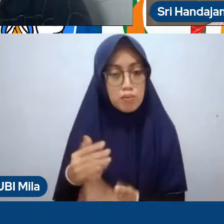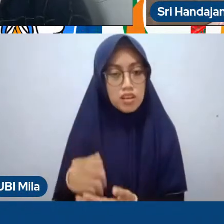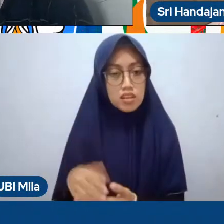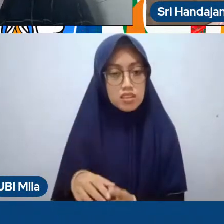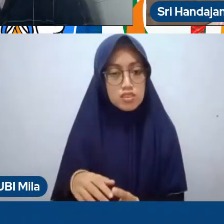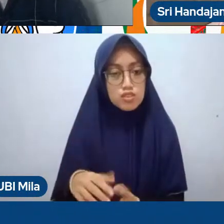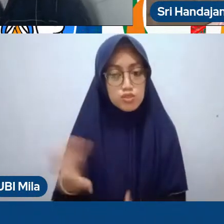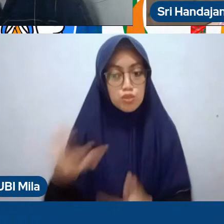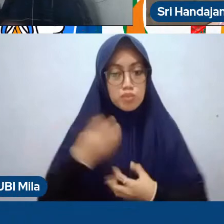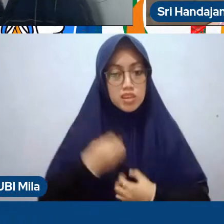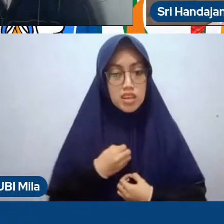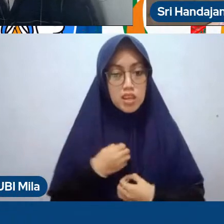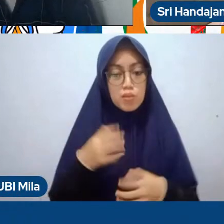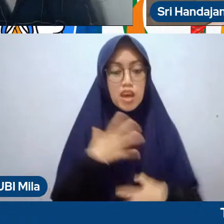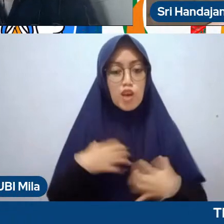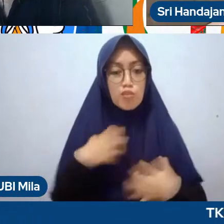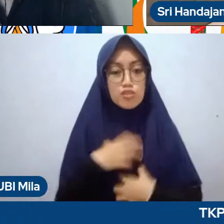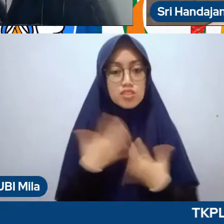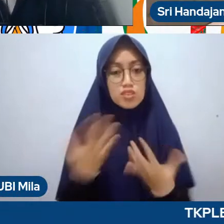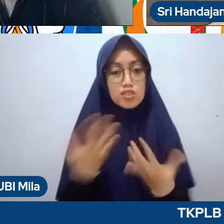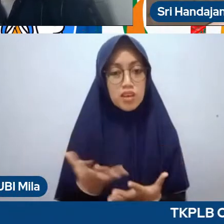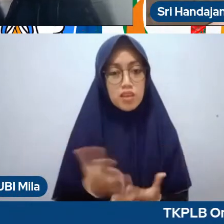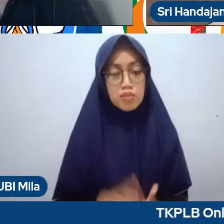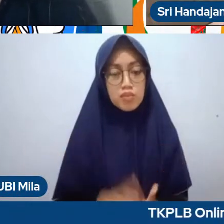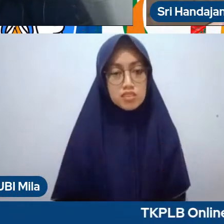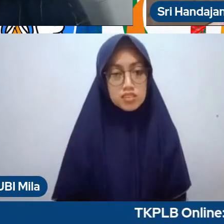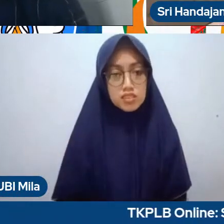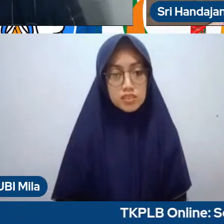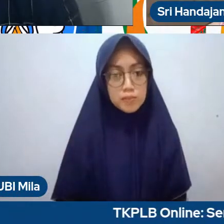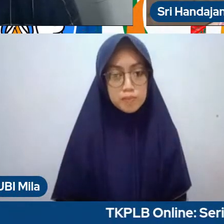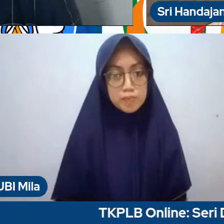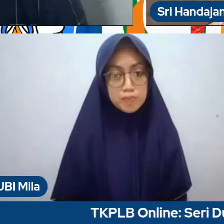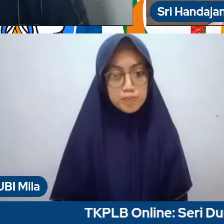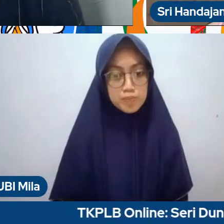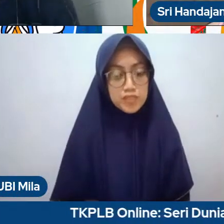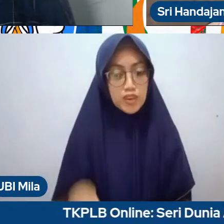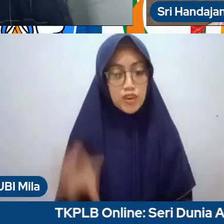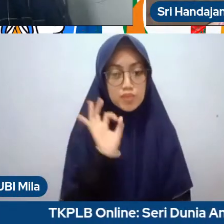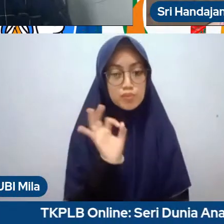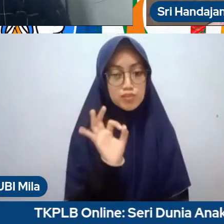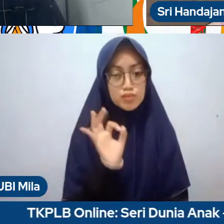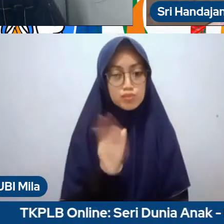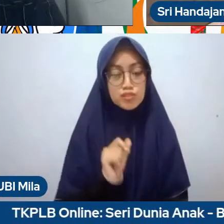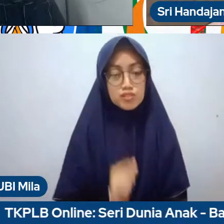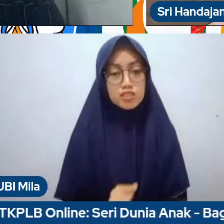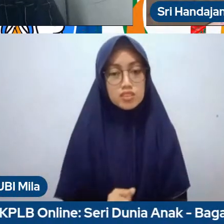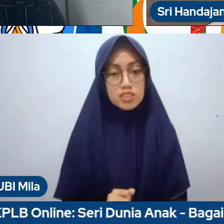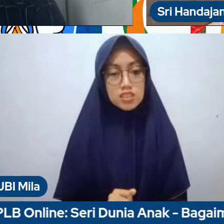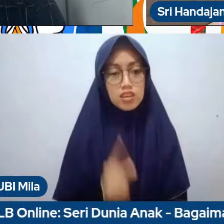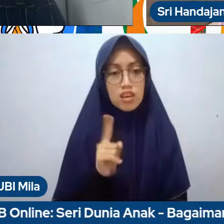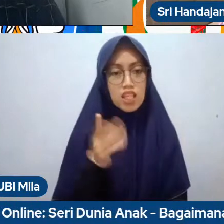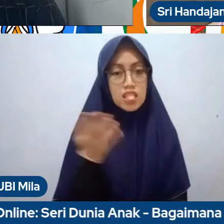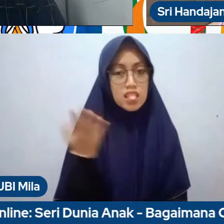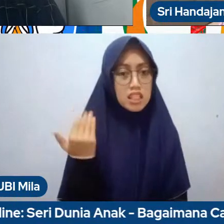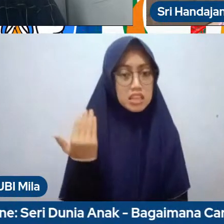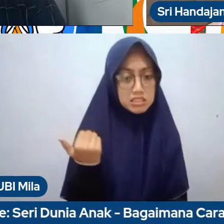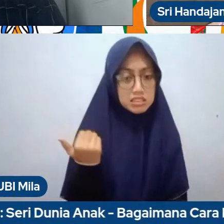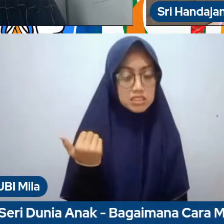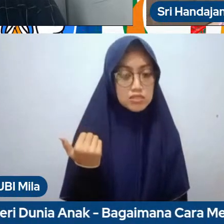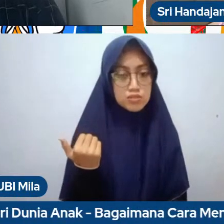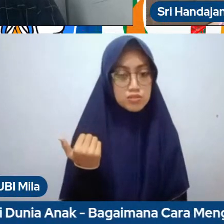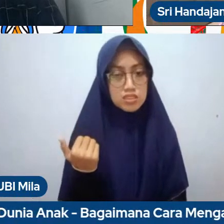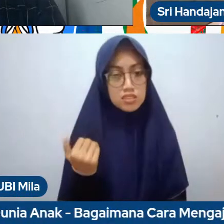kemudian mengolahnya. Iya, betul, betul sekali. Iya. Dan tadi juga Pak